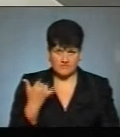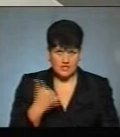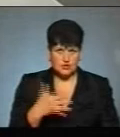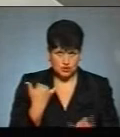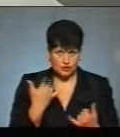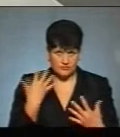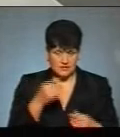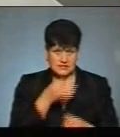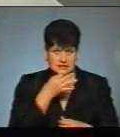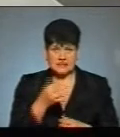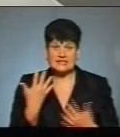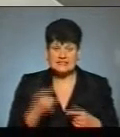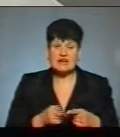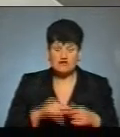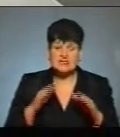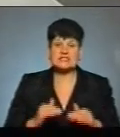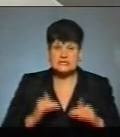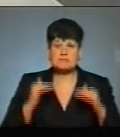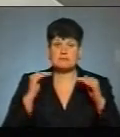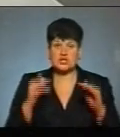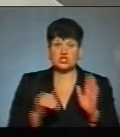сьогодні щойно сказали, це вже збільшилося до